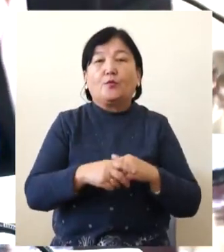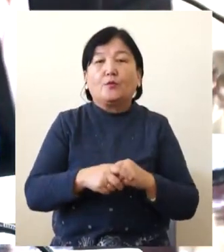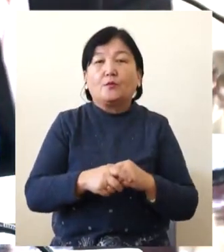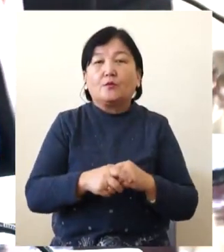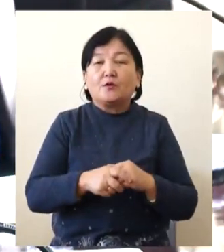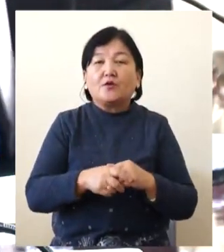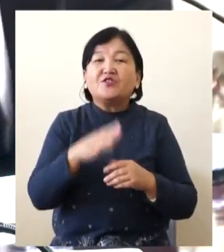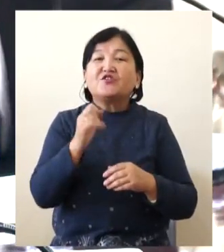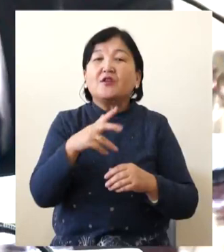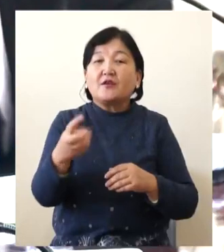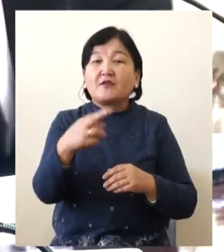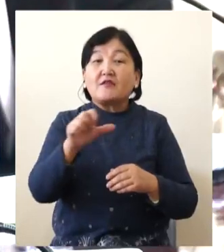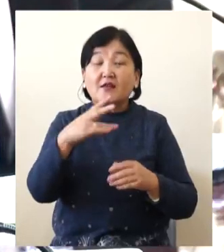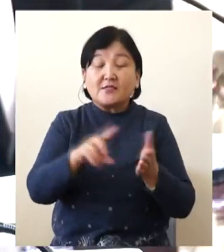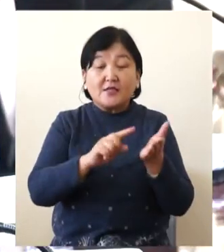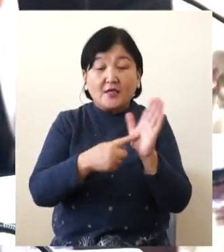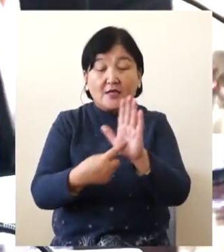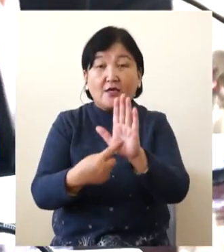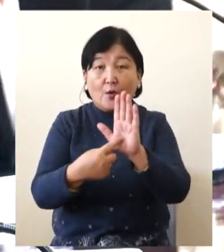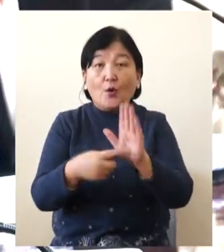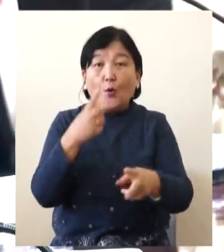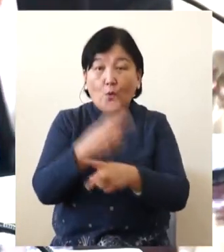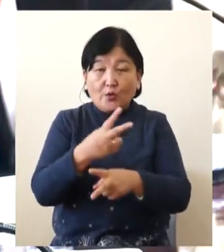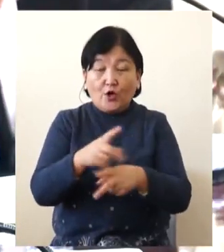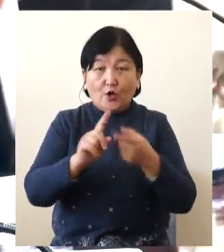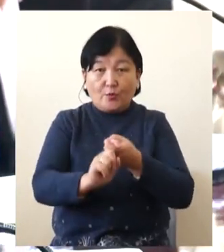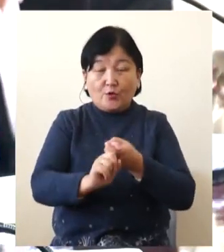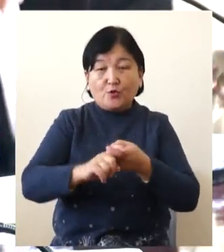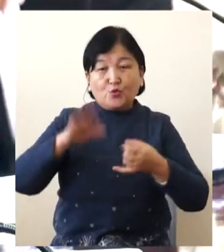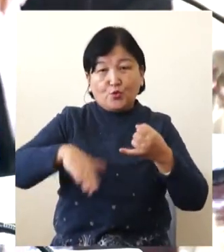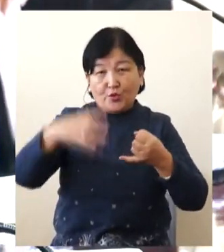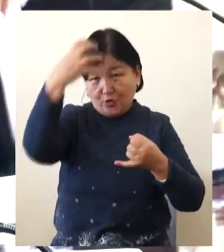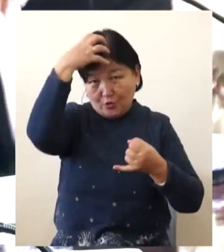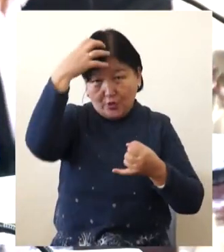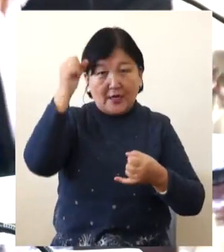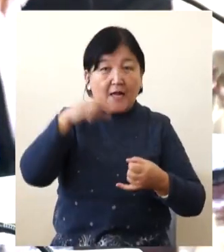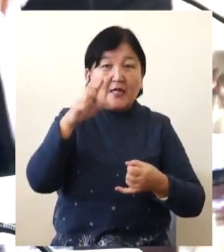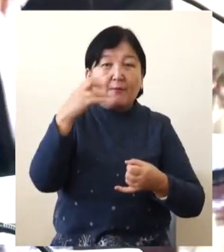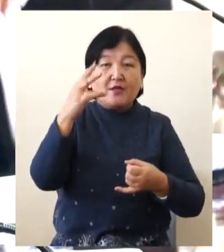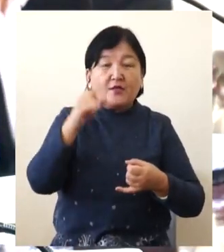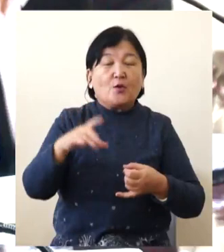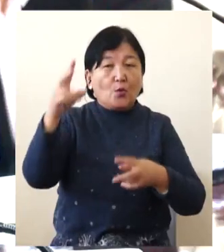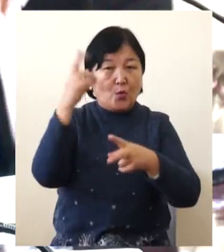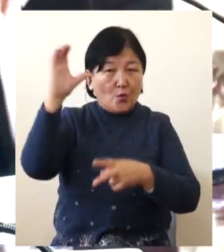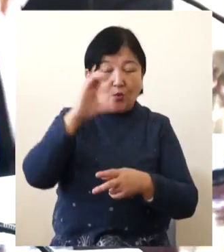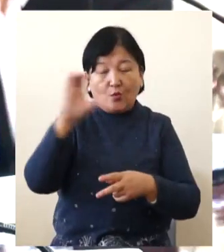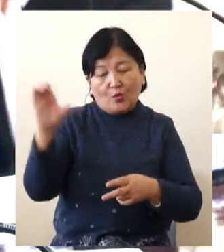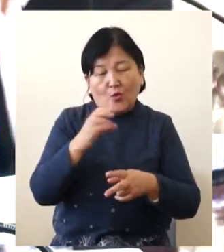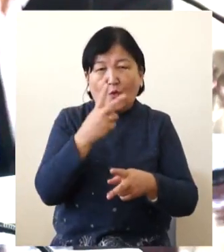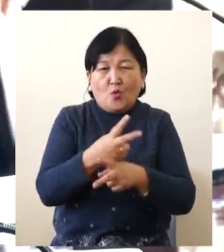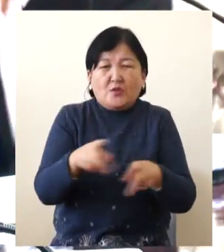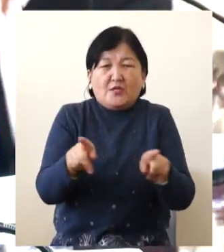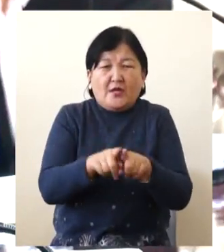барьдгүй. Одоо шилдэг тасны хуулийг мөрдөхгүй шиг энэ сүүлийн гарч байгаа төрийн албаны хууль бүрдэлтгэсэн гэж хэлсэн. Татрын энэ хөдөлгөөн дээр хэн